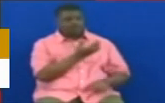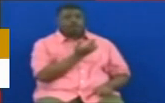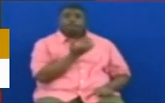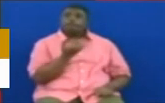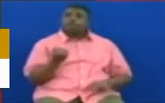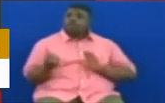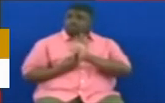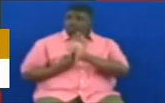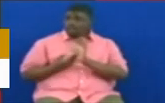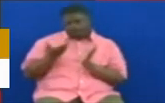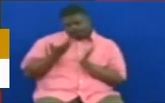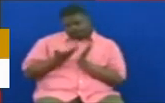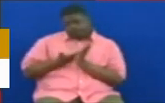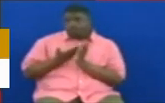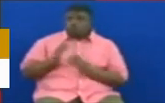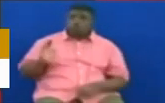propose kiondolewe.